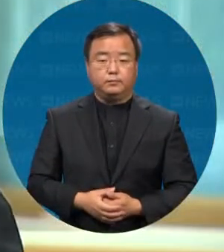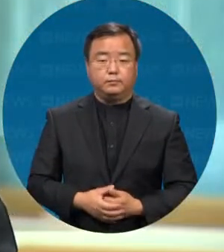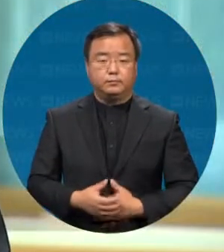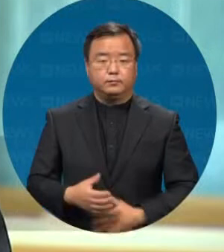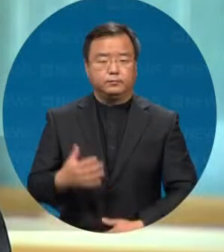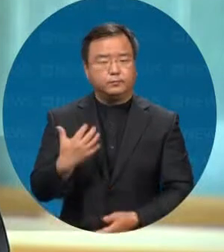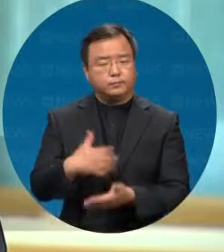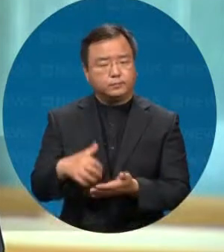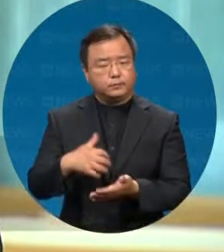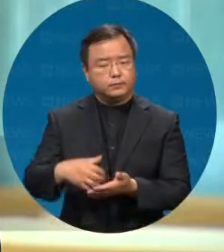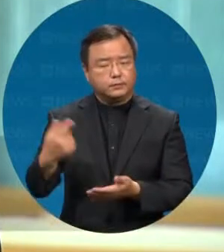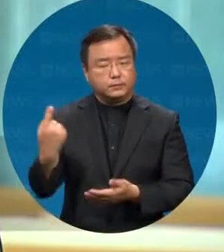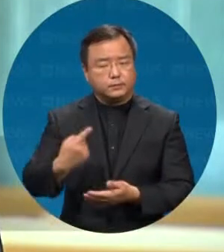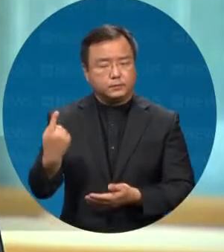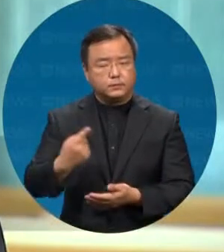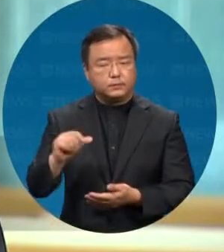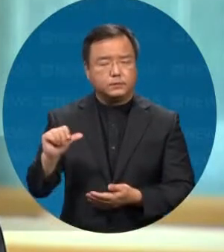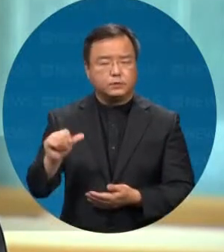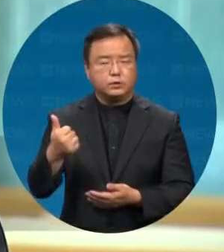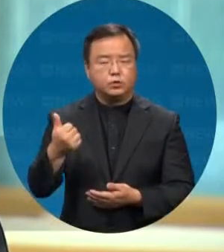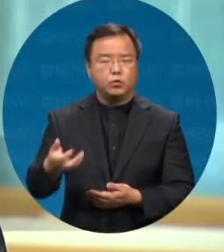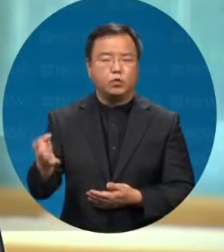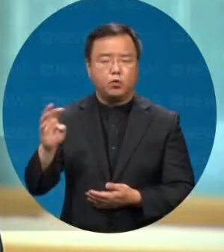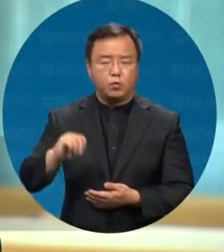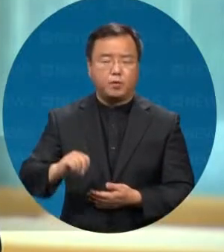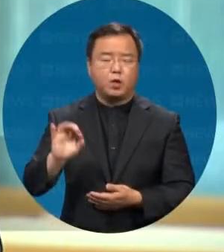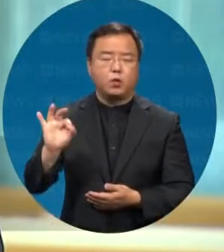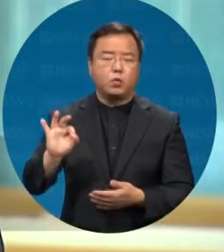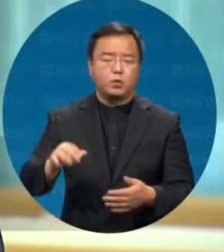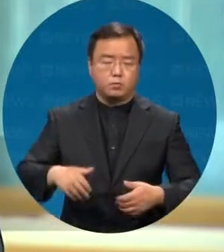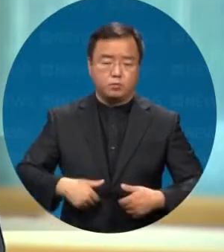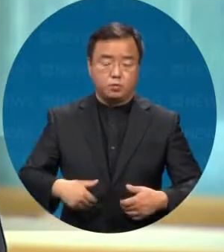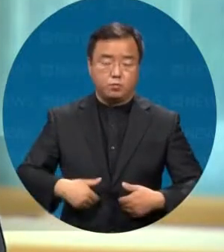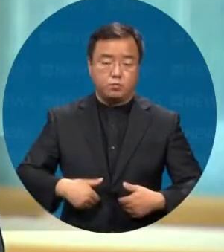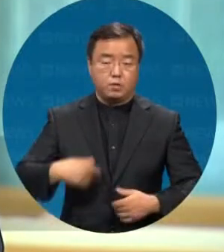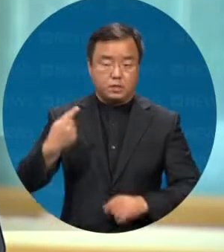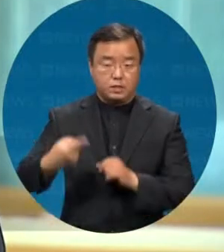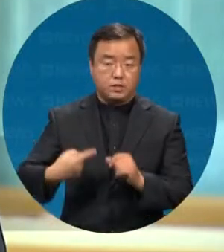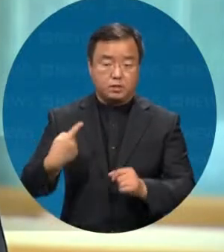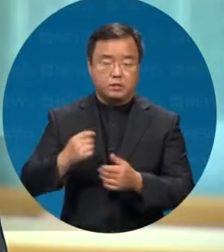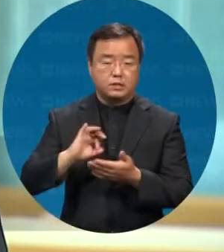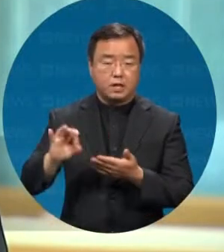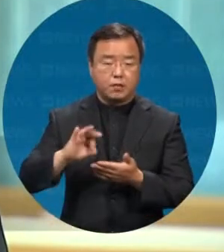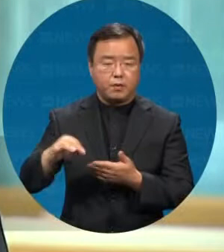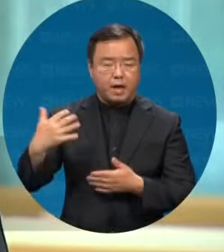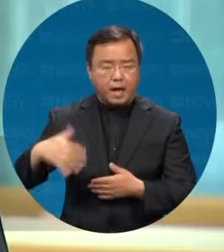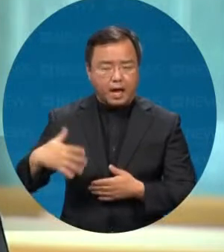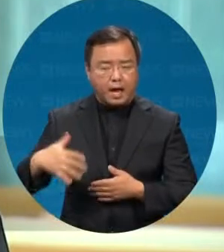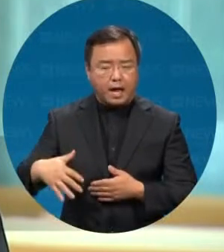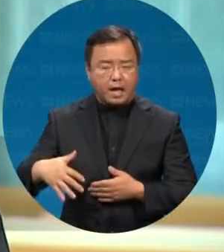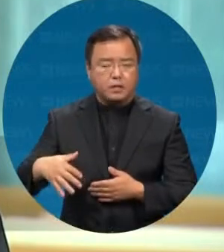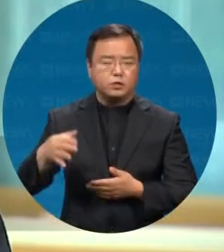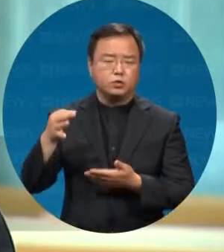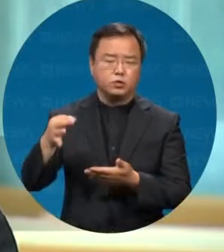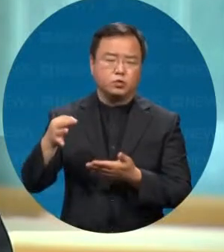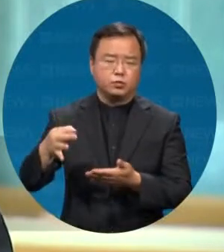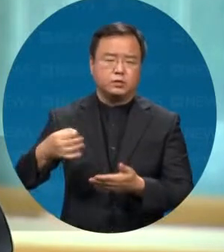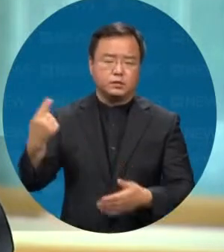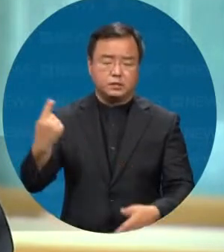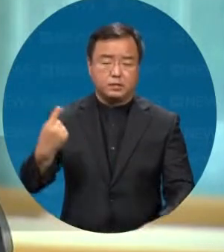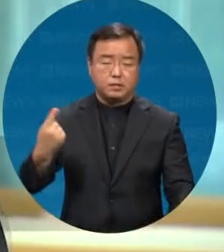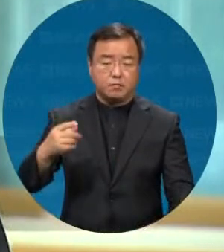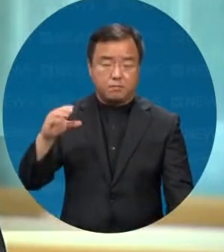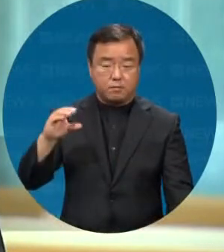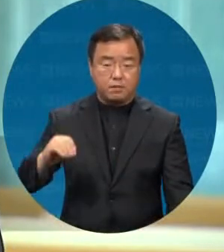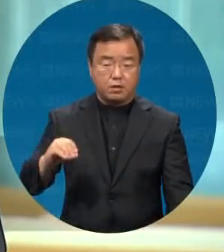대략 한 1,500억 정도의 돈이 더 필요합니다. 연간 사용되지 않는 불용액, 이 거의 1,000만 원